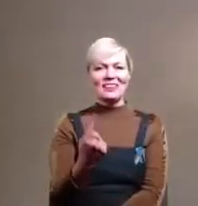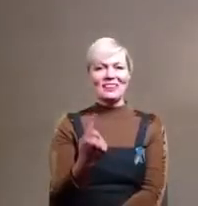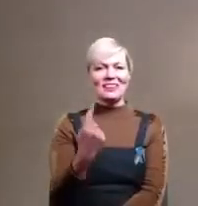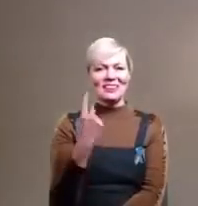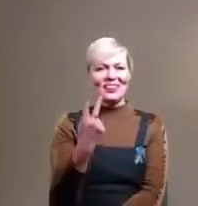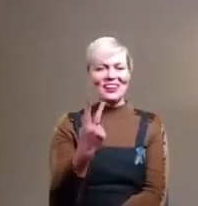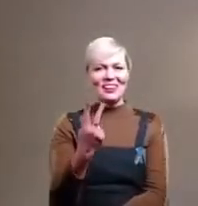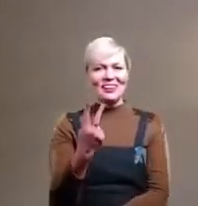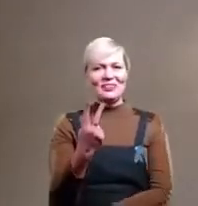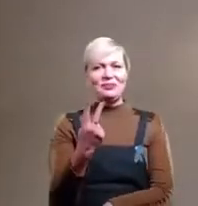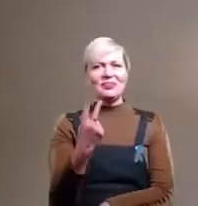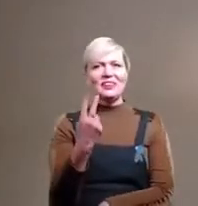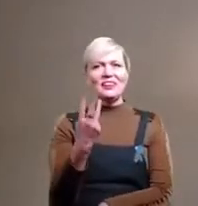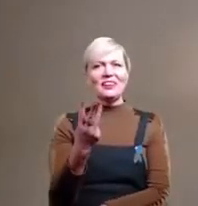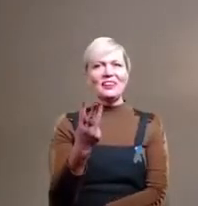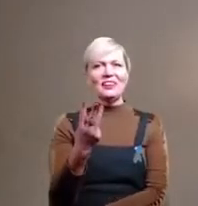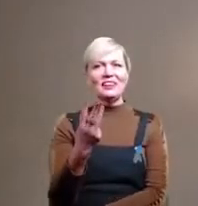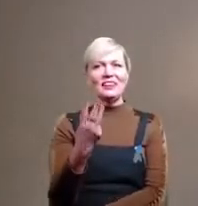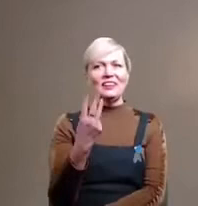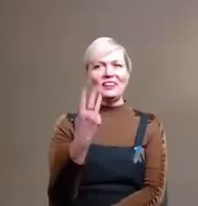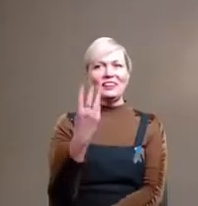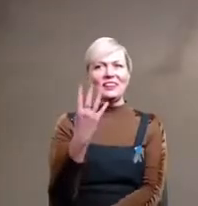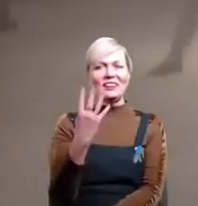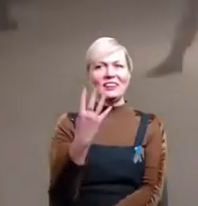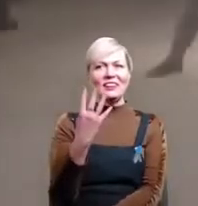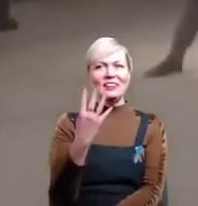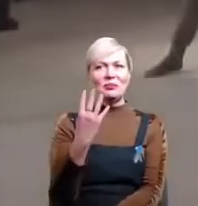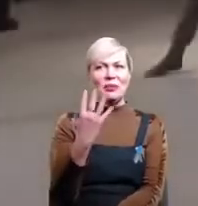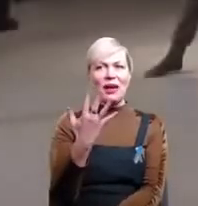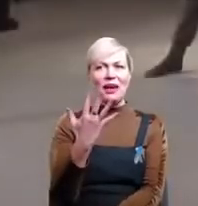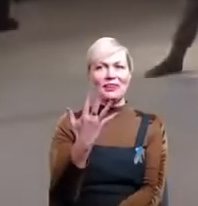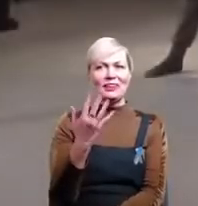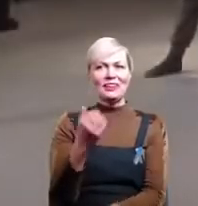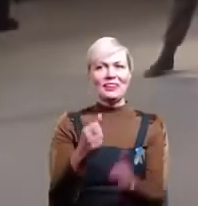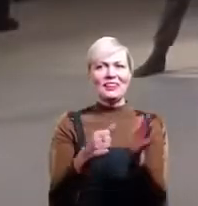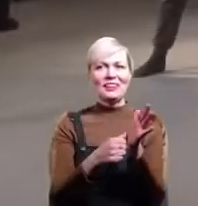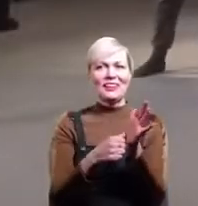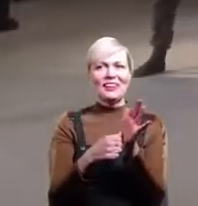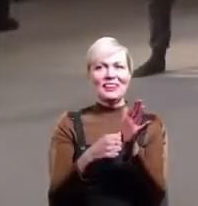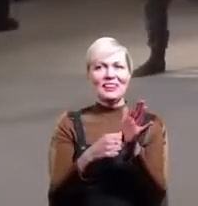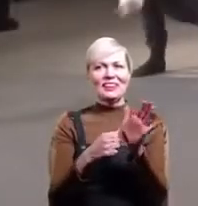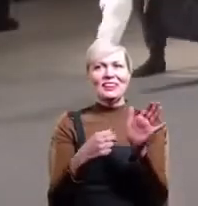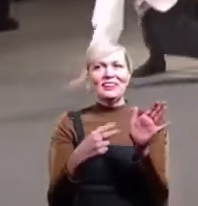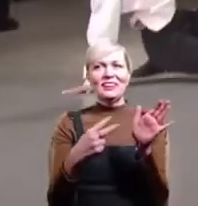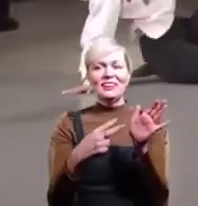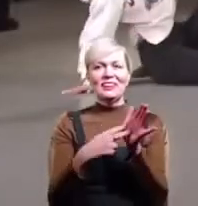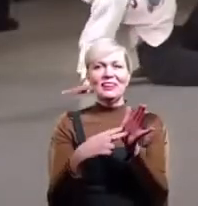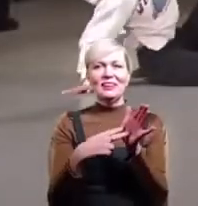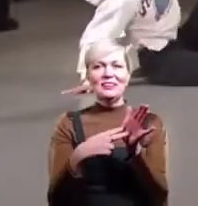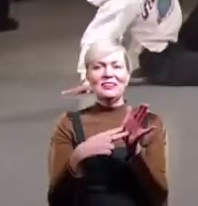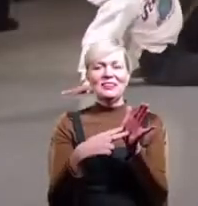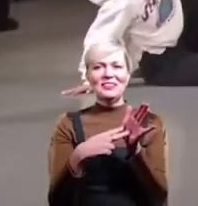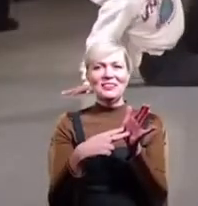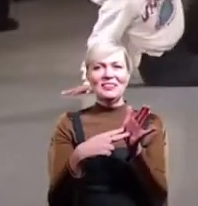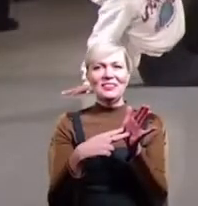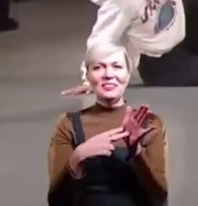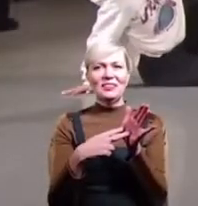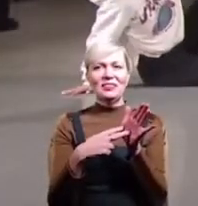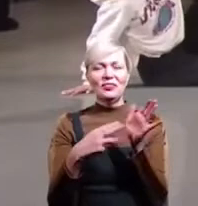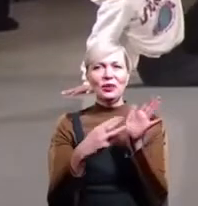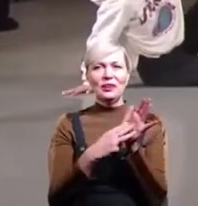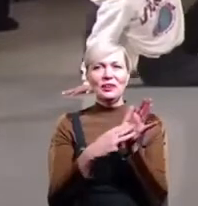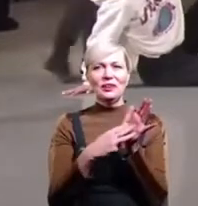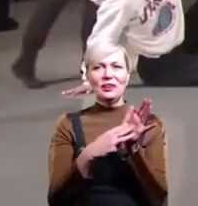два, три, четыре, пять, шесть, семь, восемь.